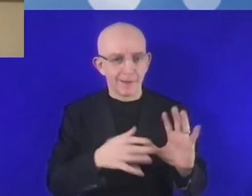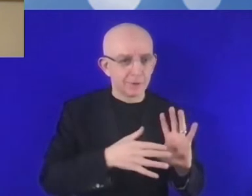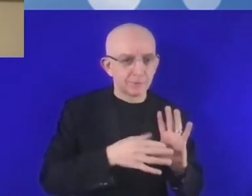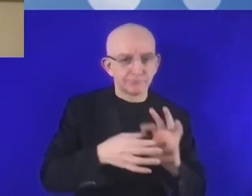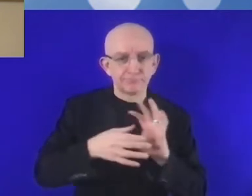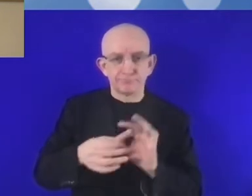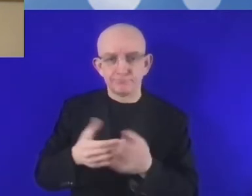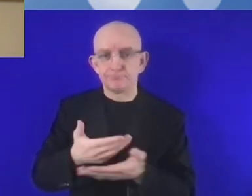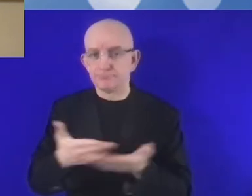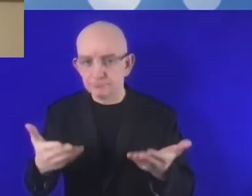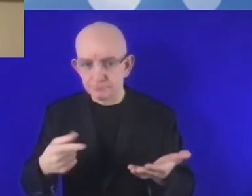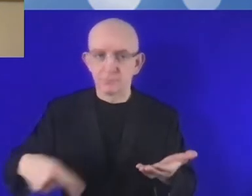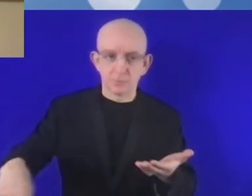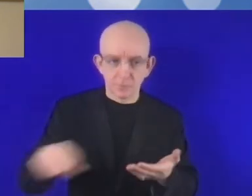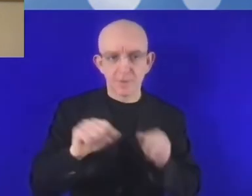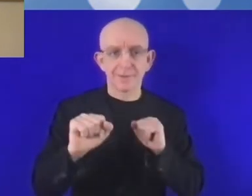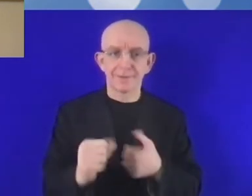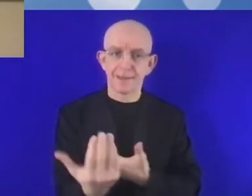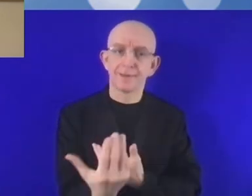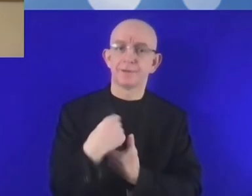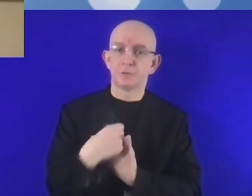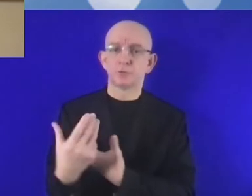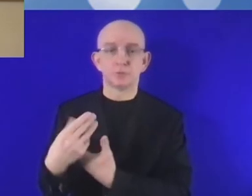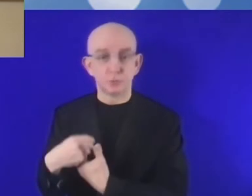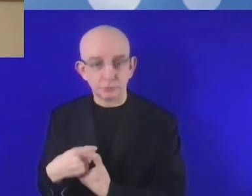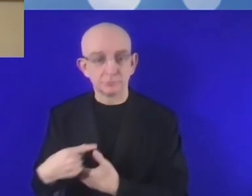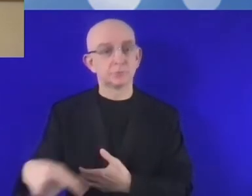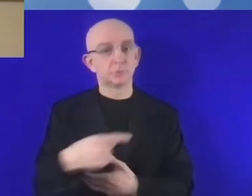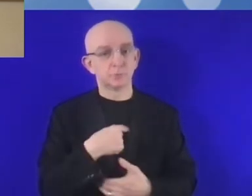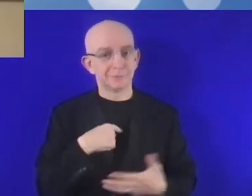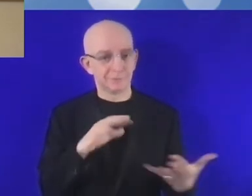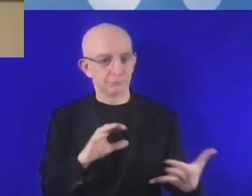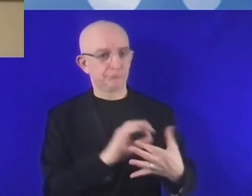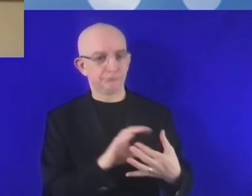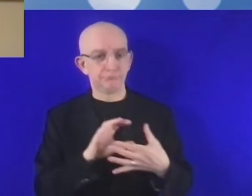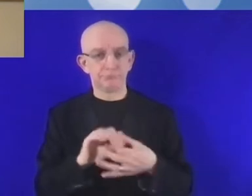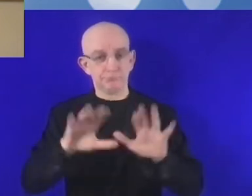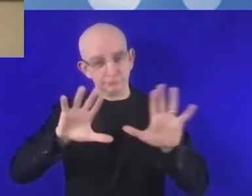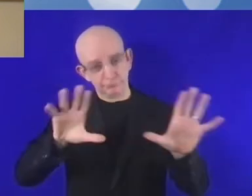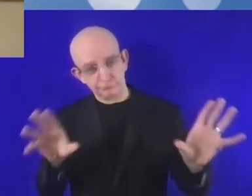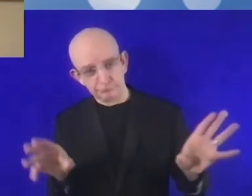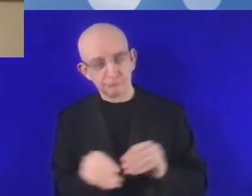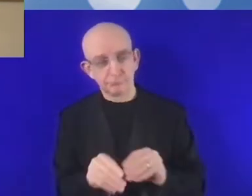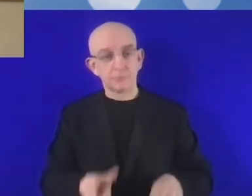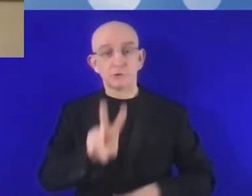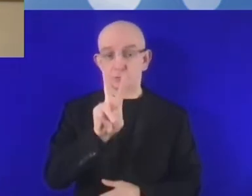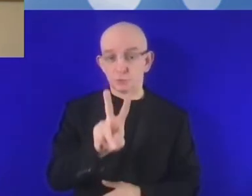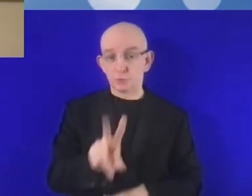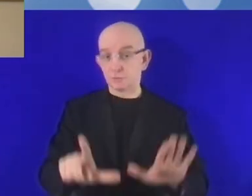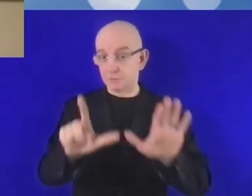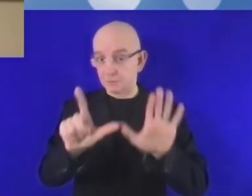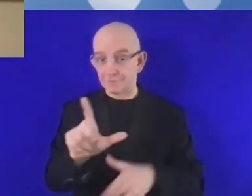MTN. أود أن أقول أن كيف نساهم في زيادة الوصول